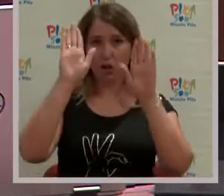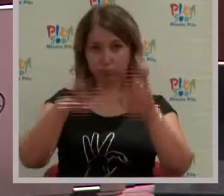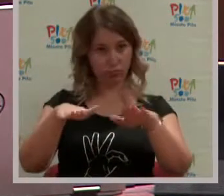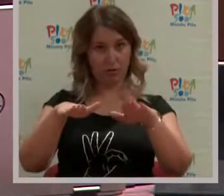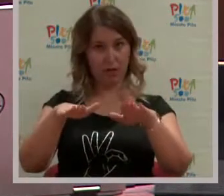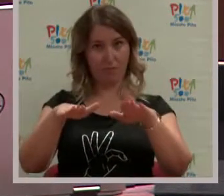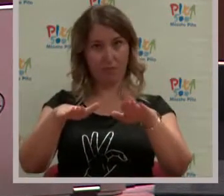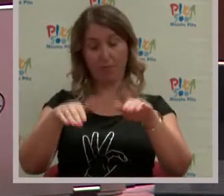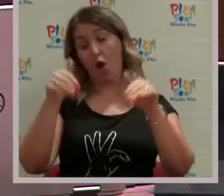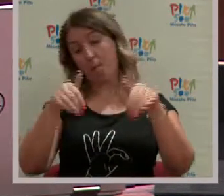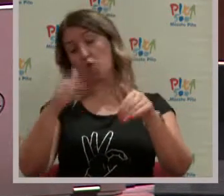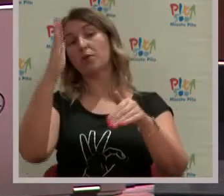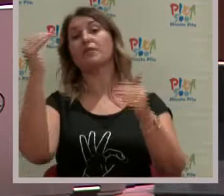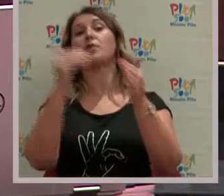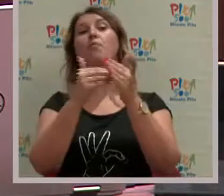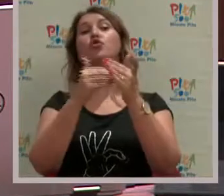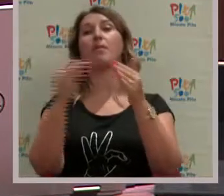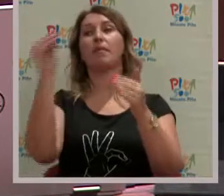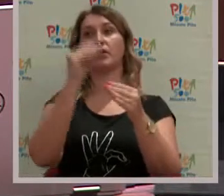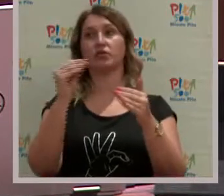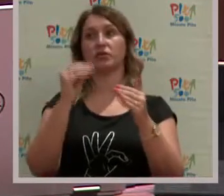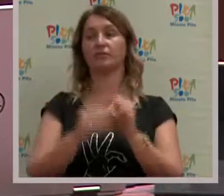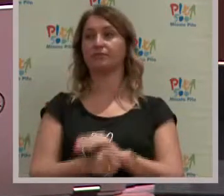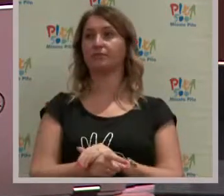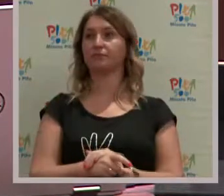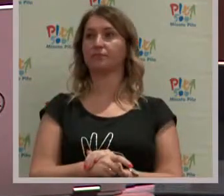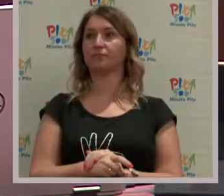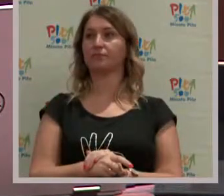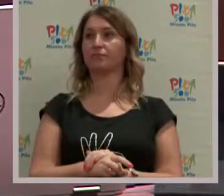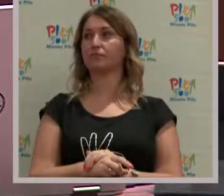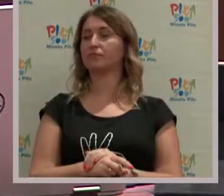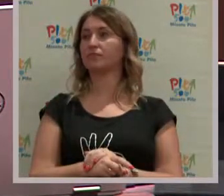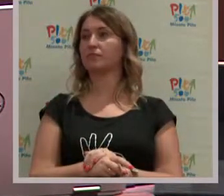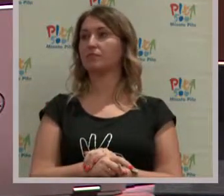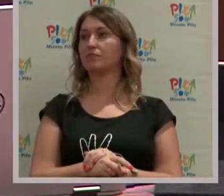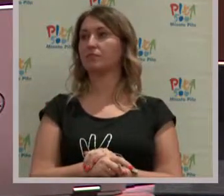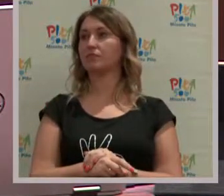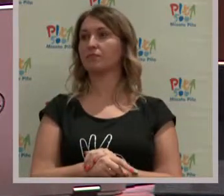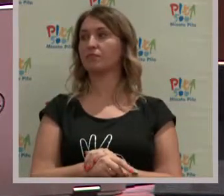na wszelki wypadek jeżeli nie nie ma tutaj